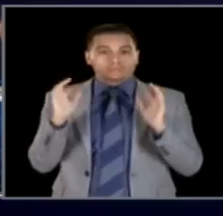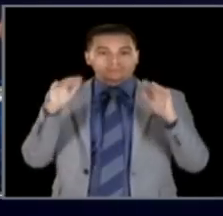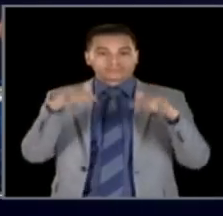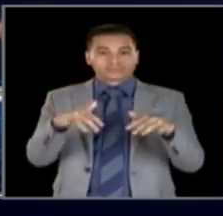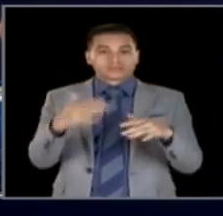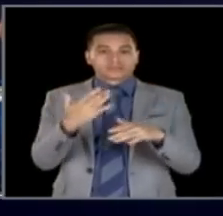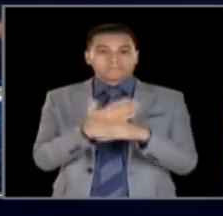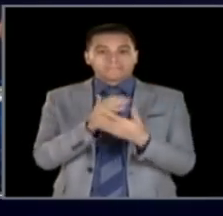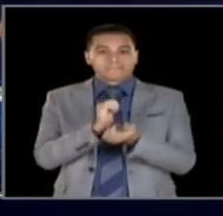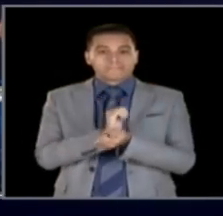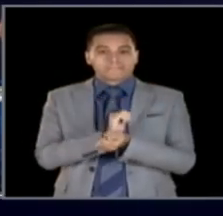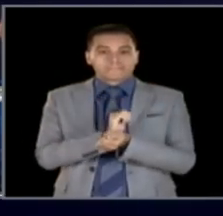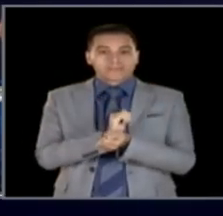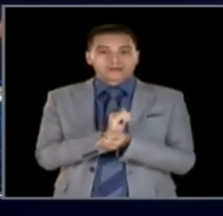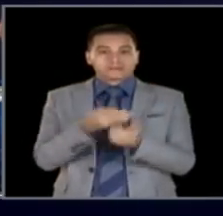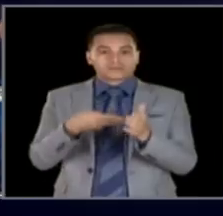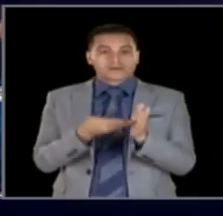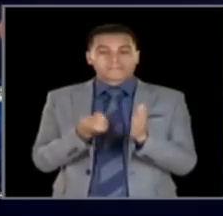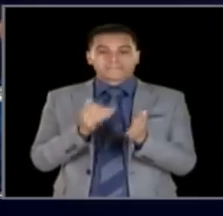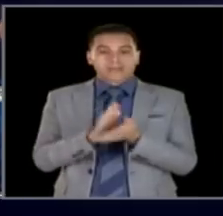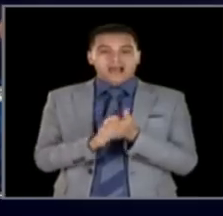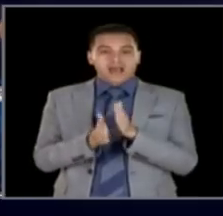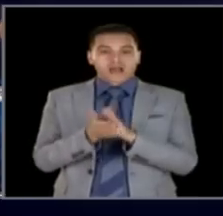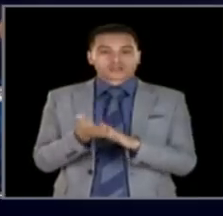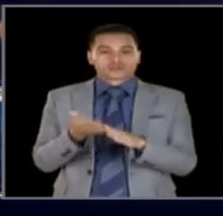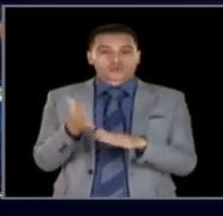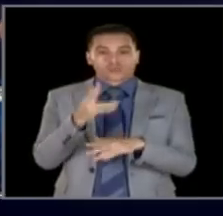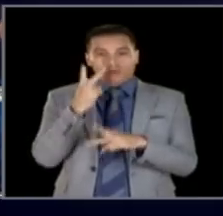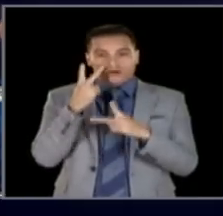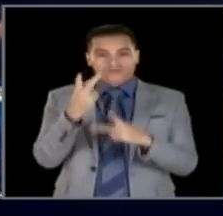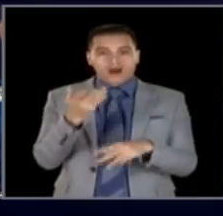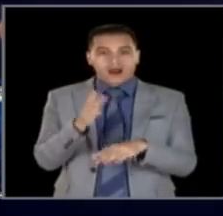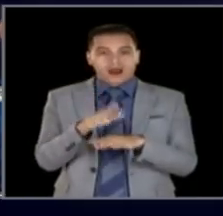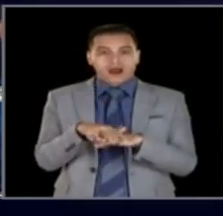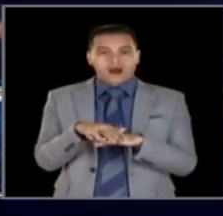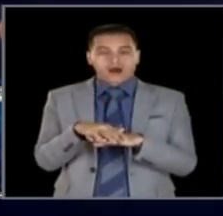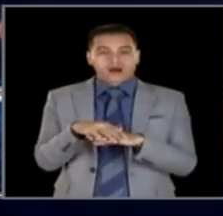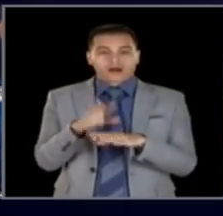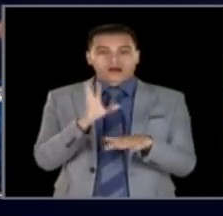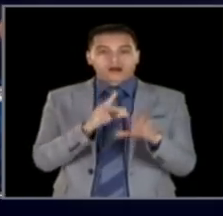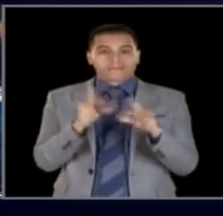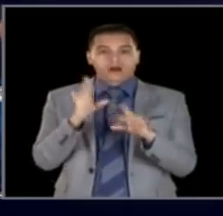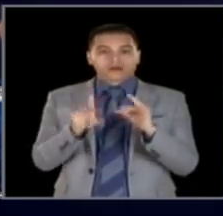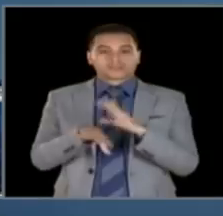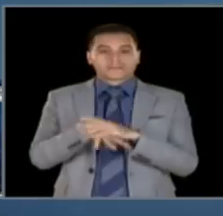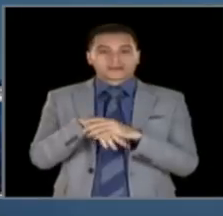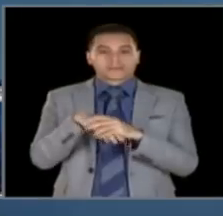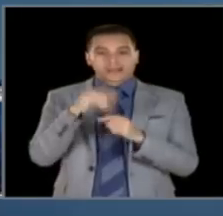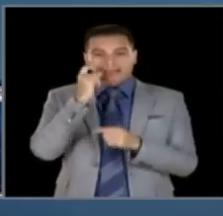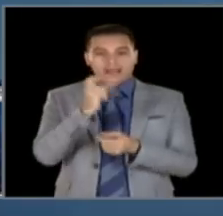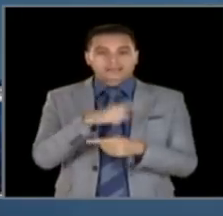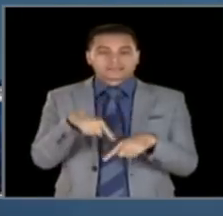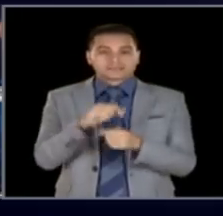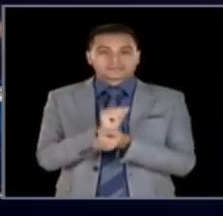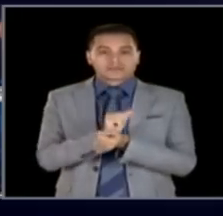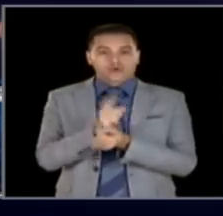بيحضر بدون مقابل مادي ويتفرجوا على البرفورمنس اللي بيقدمه المساجين.